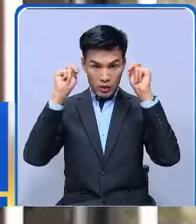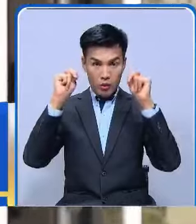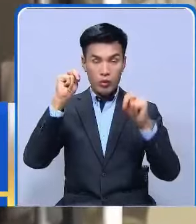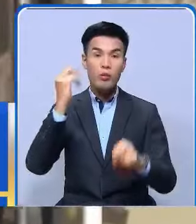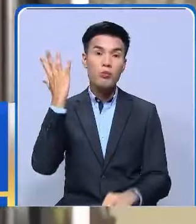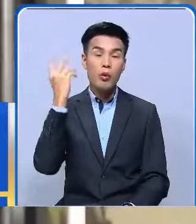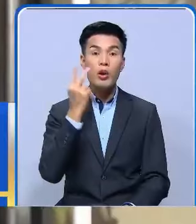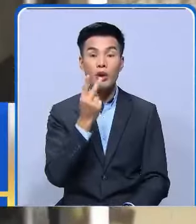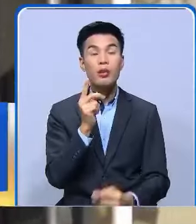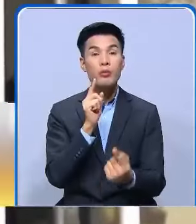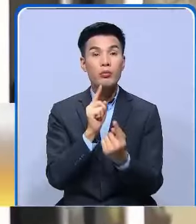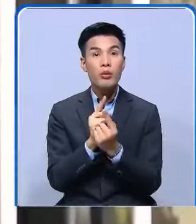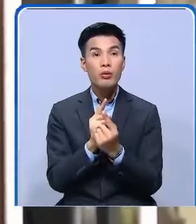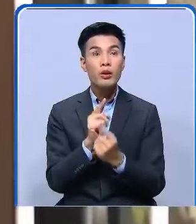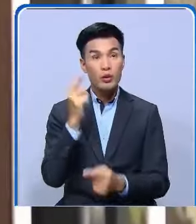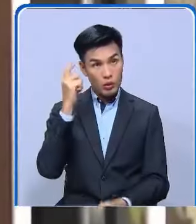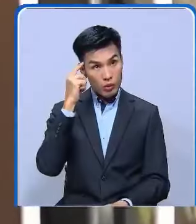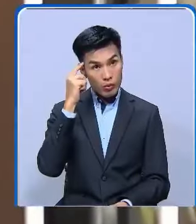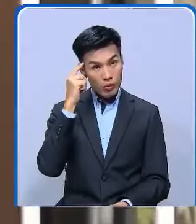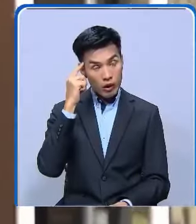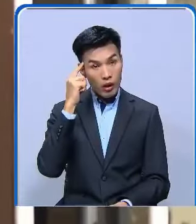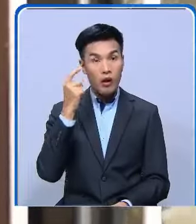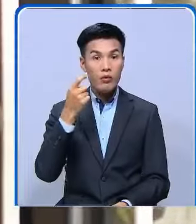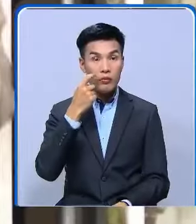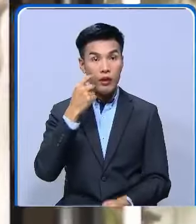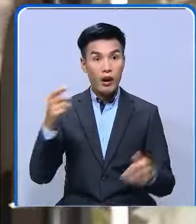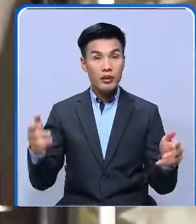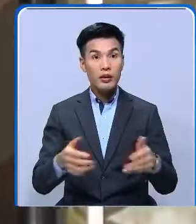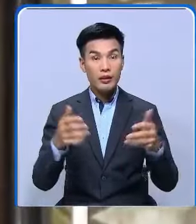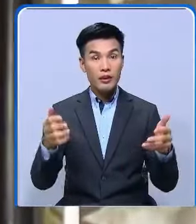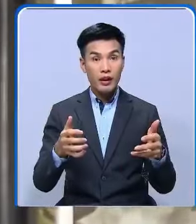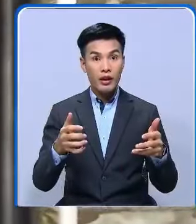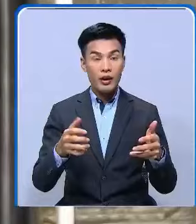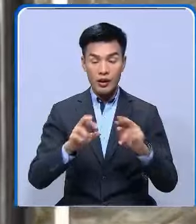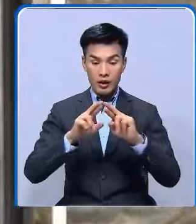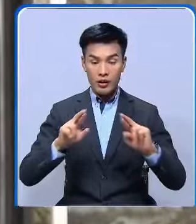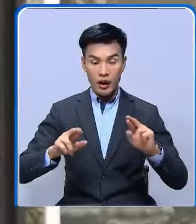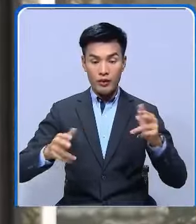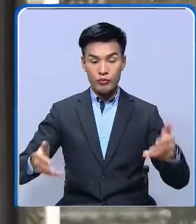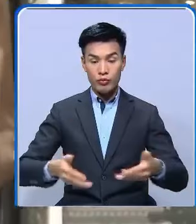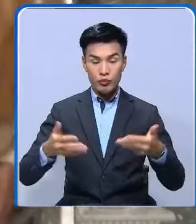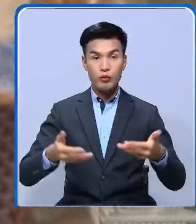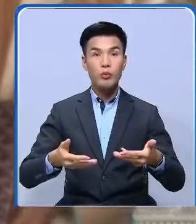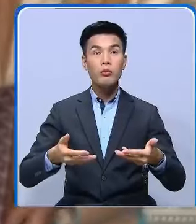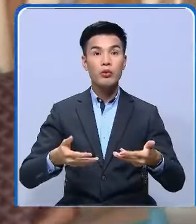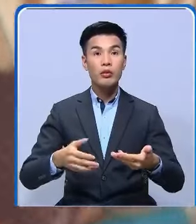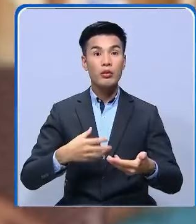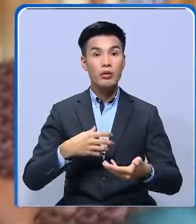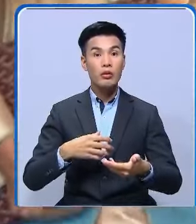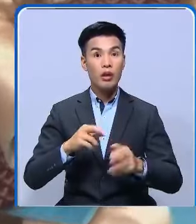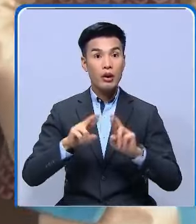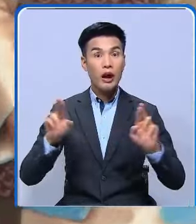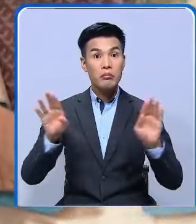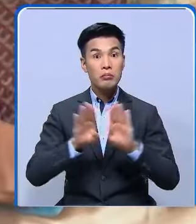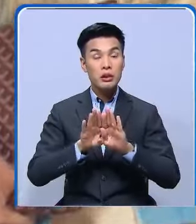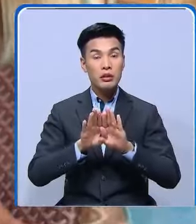นไปเจอก็เลยถามบอกทราบหรือยังเจ๊ฝอยเชฟมิชลินสตาร์เนี่ยเจ้าของร้านสตรีทฟู้ดไข่เจียวปูเขาจะเลิกขายแล้วนะ